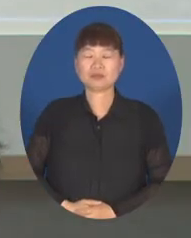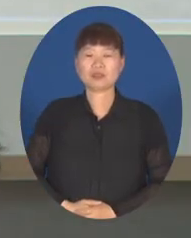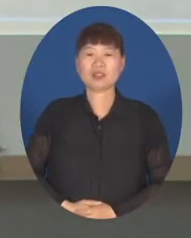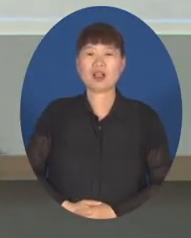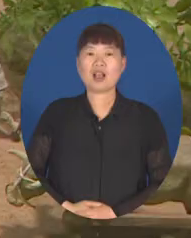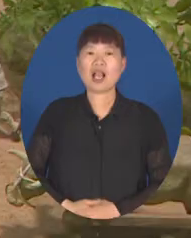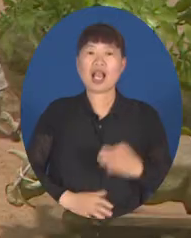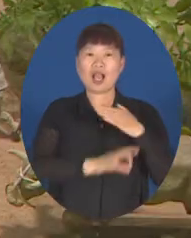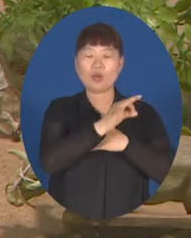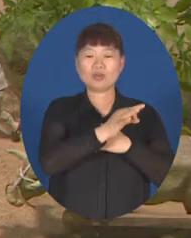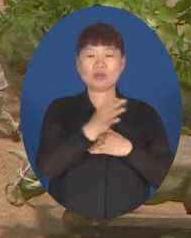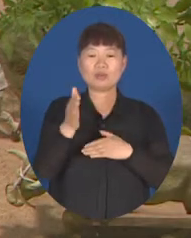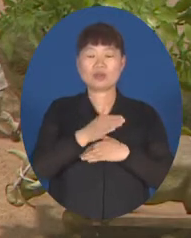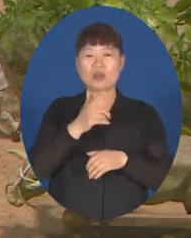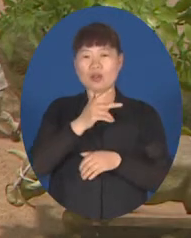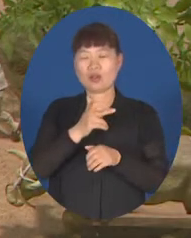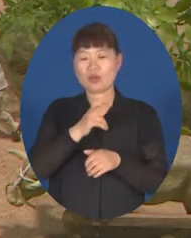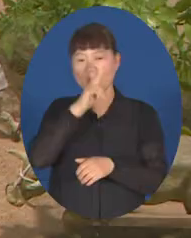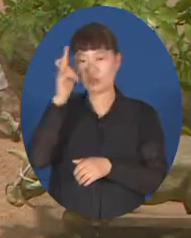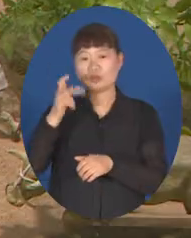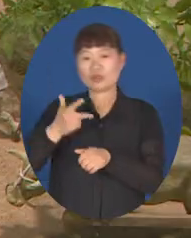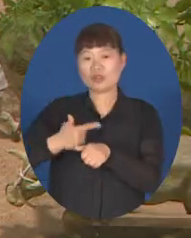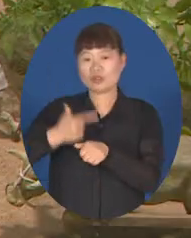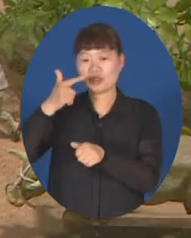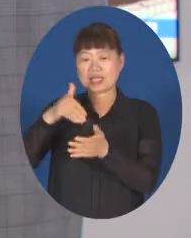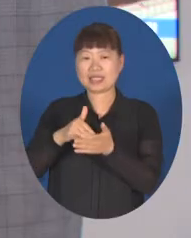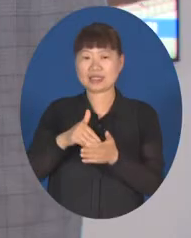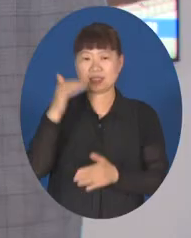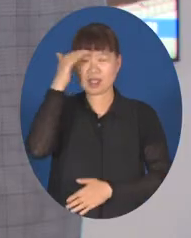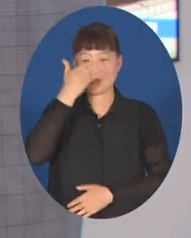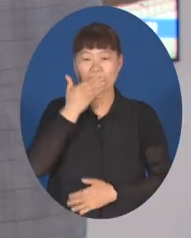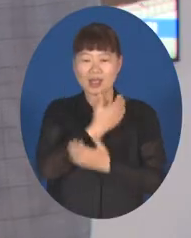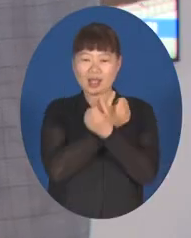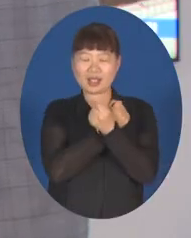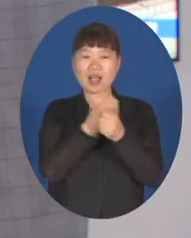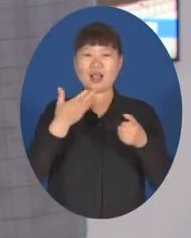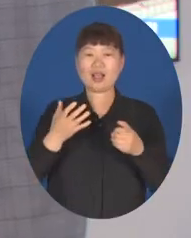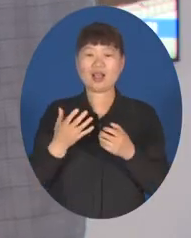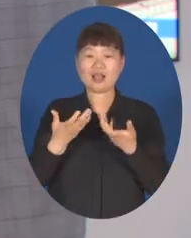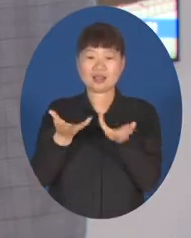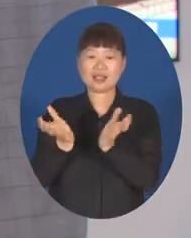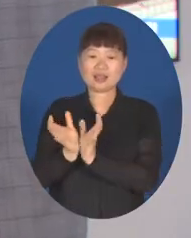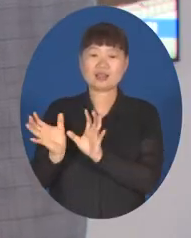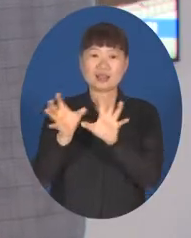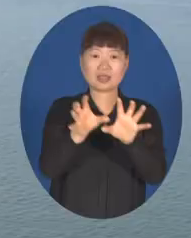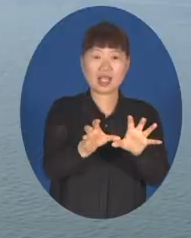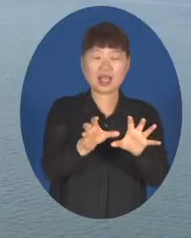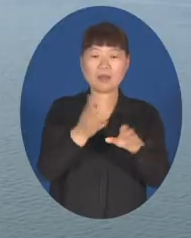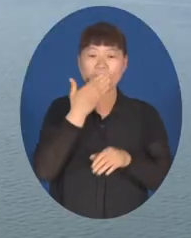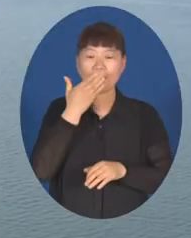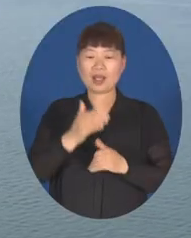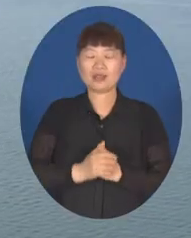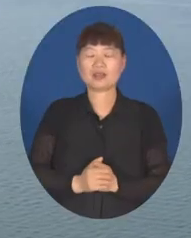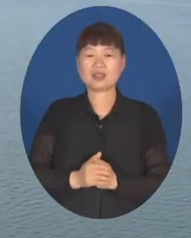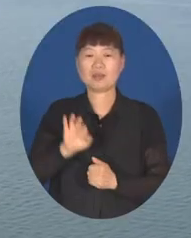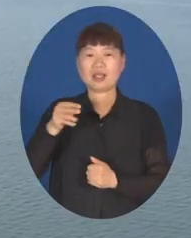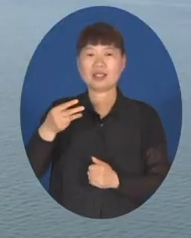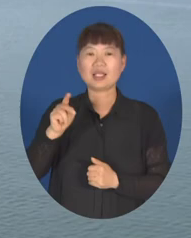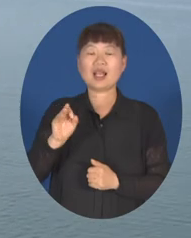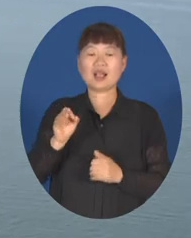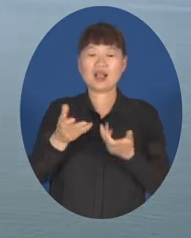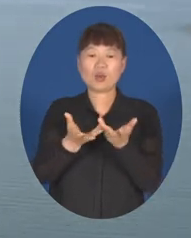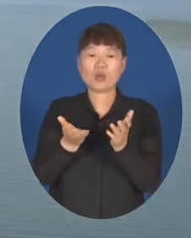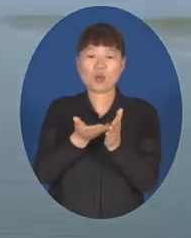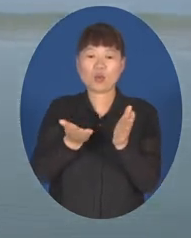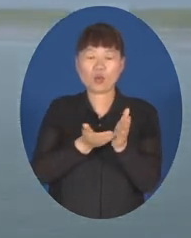오전 9시부터 오후 6시까지 관람할 수 있고 예약하면 단체 관람도 가능합니다 탁 때인 팔당호 를 감상하며